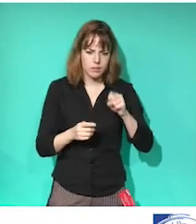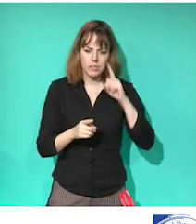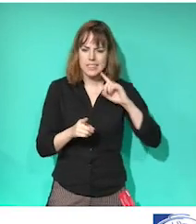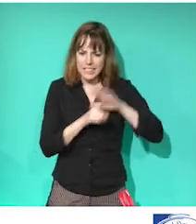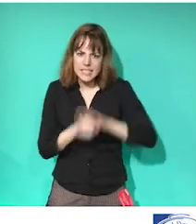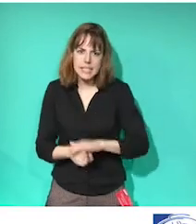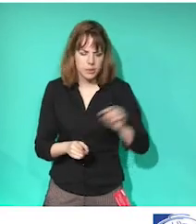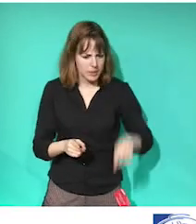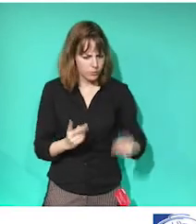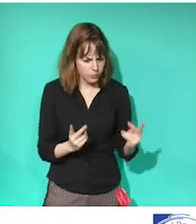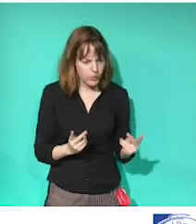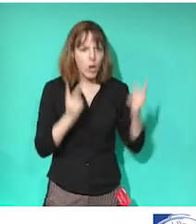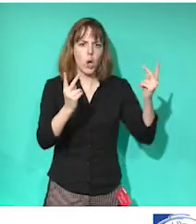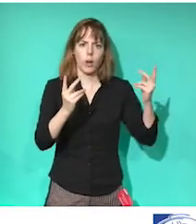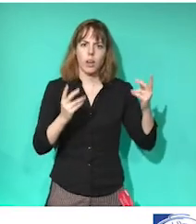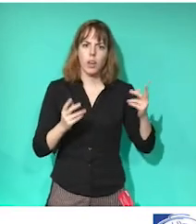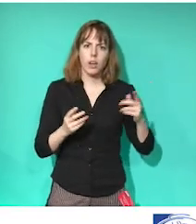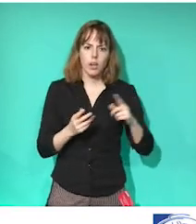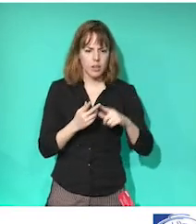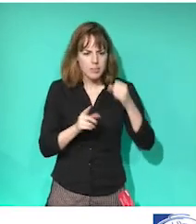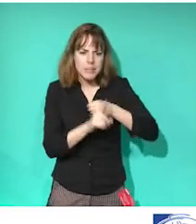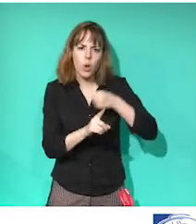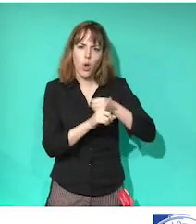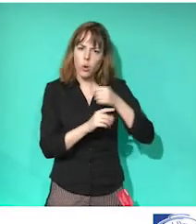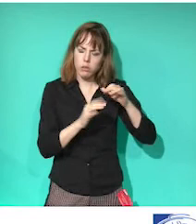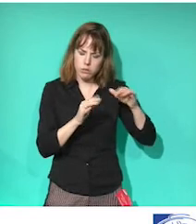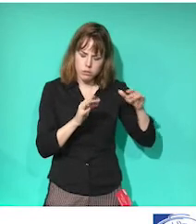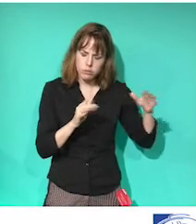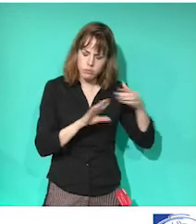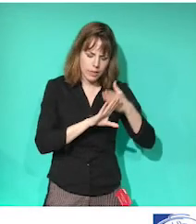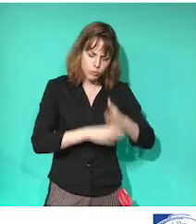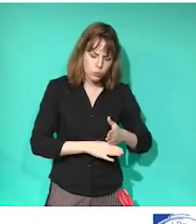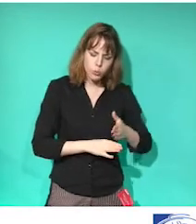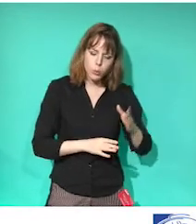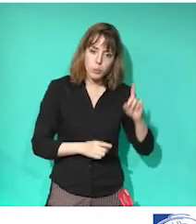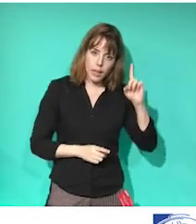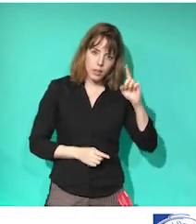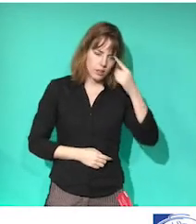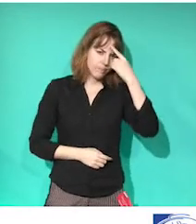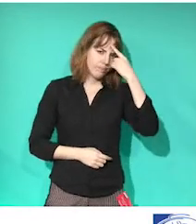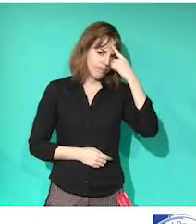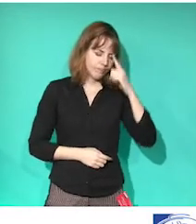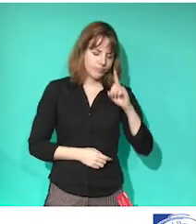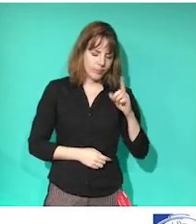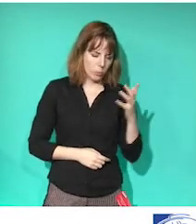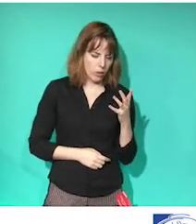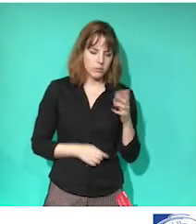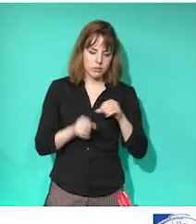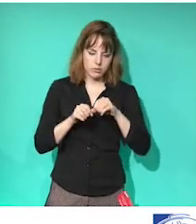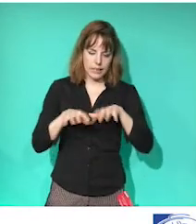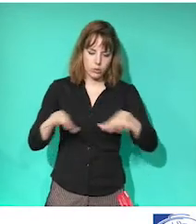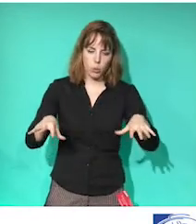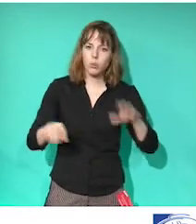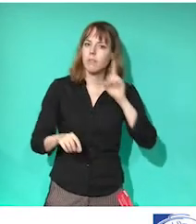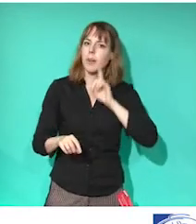de la création des femmes, la mise en valeur du militantisme. Mais j'avais surtout dans l'idée que tous ces réseaux de femmes